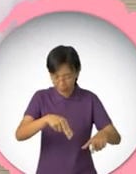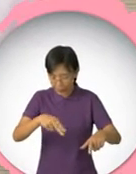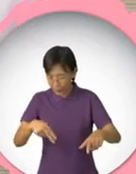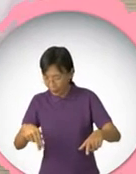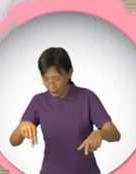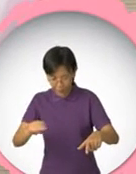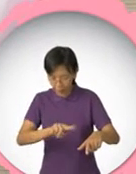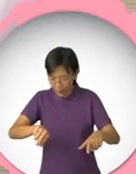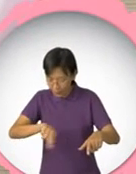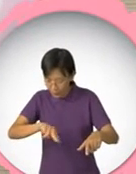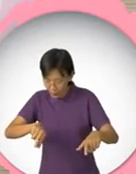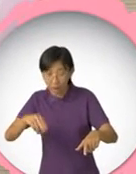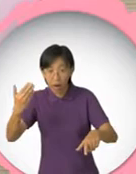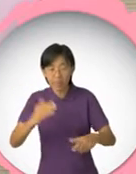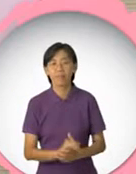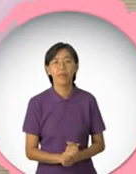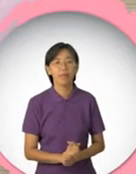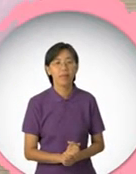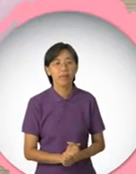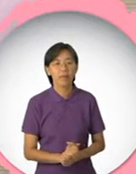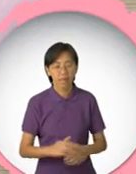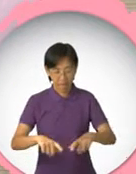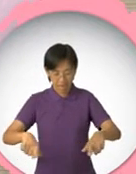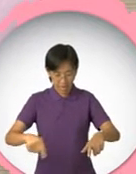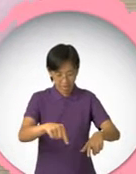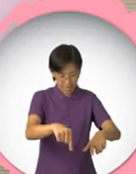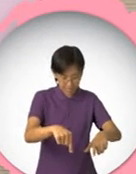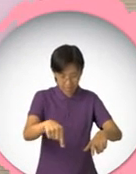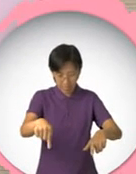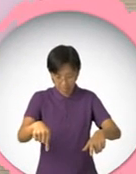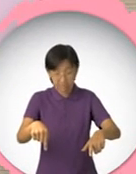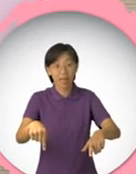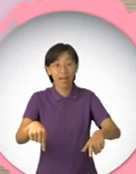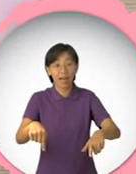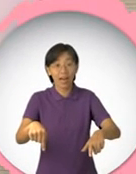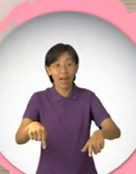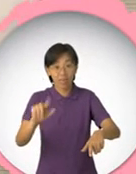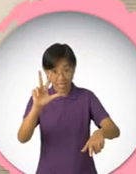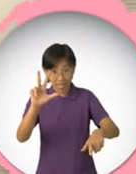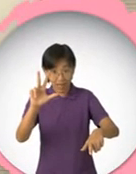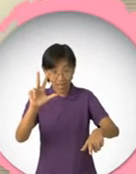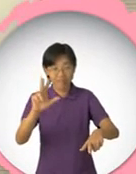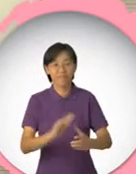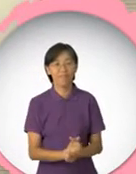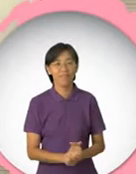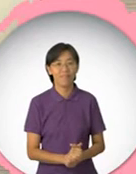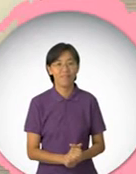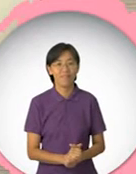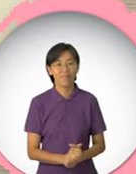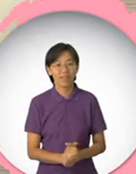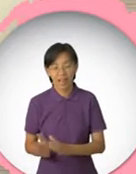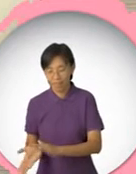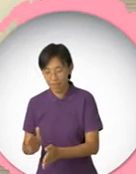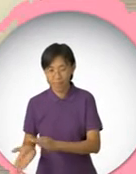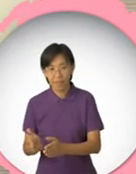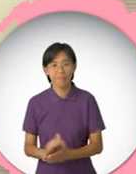จะแบ่งแป้งออกเป็น3ส่วน ส่วนใช่มั้ยครับ1 นะคะแล้วเราก็ตลบมาม